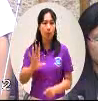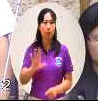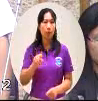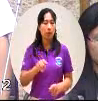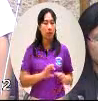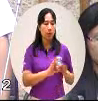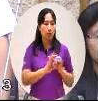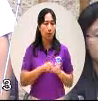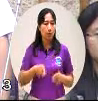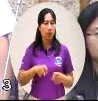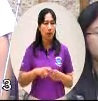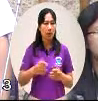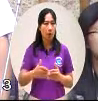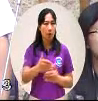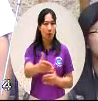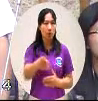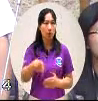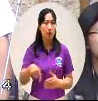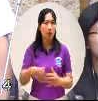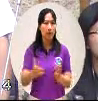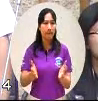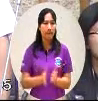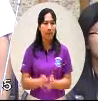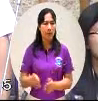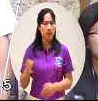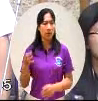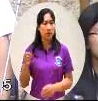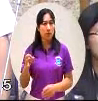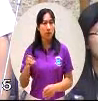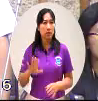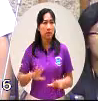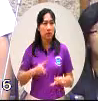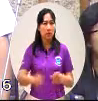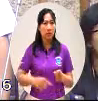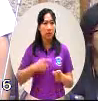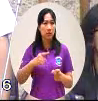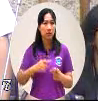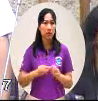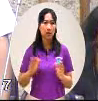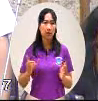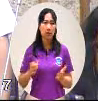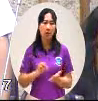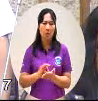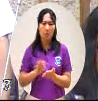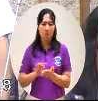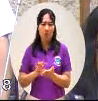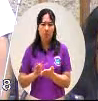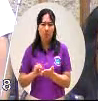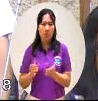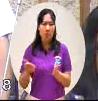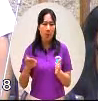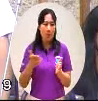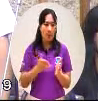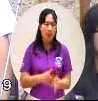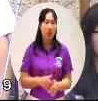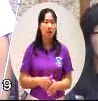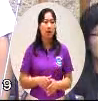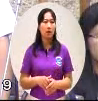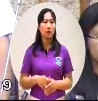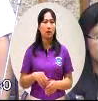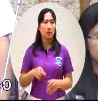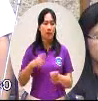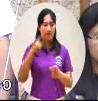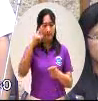这个工程呢，我想因为经费我们今年度的已经大概就用的差不多了，明年呢我们想一定会